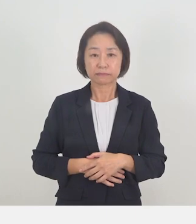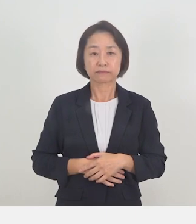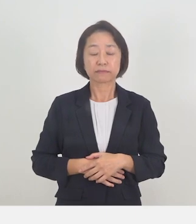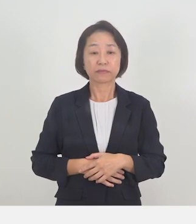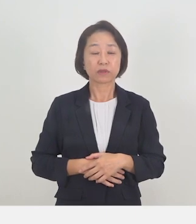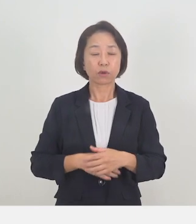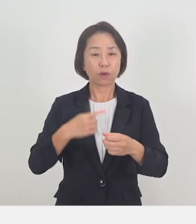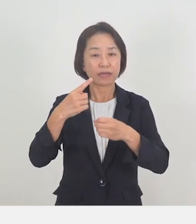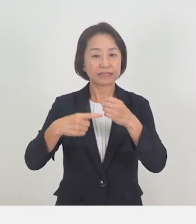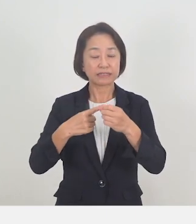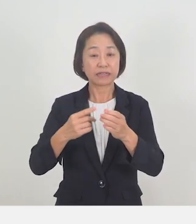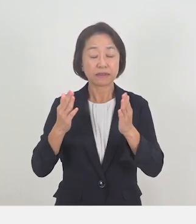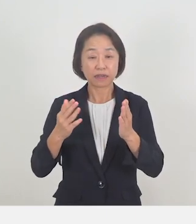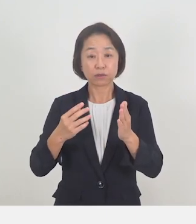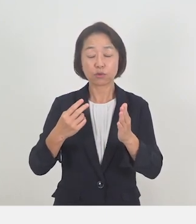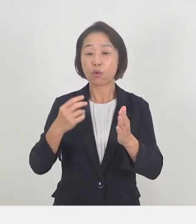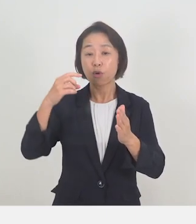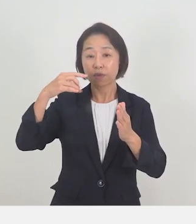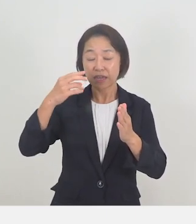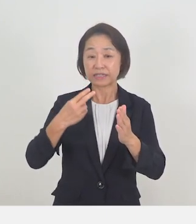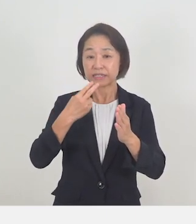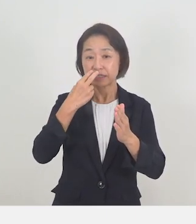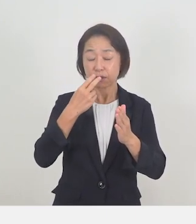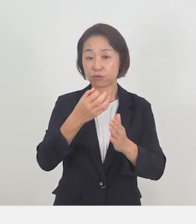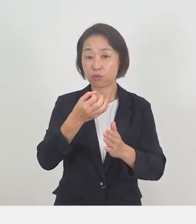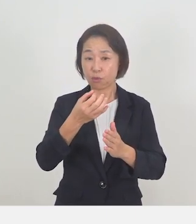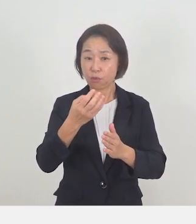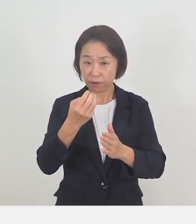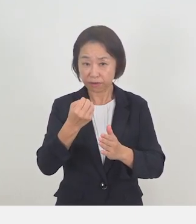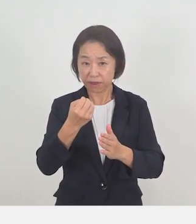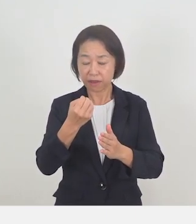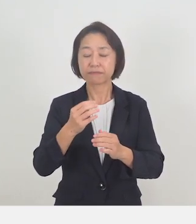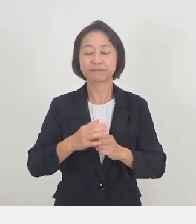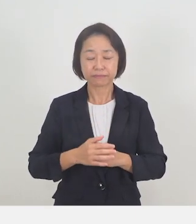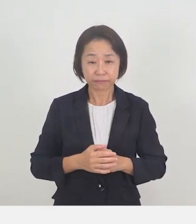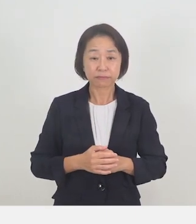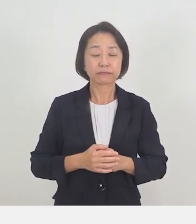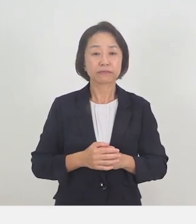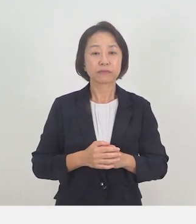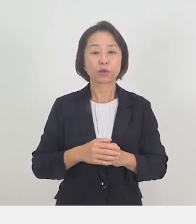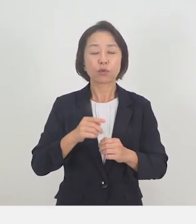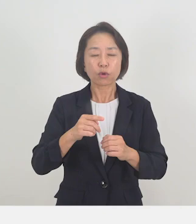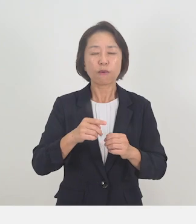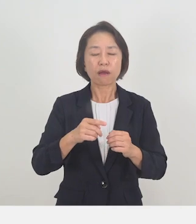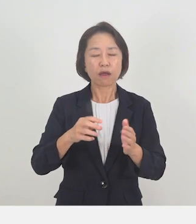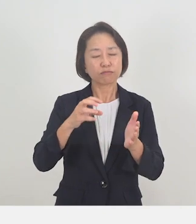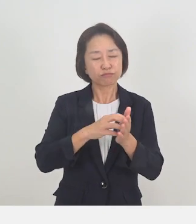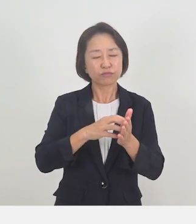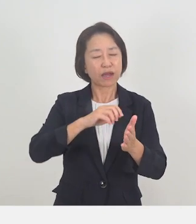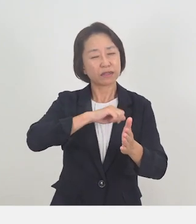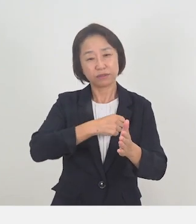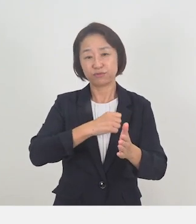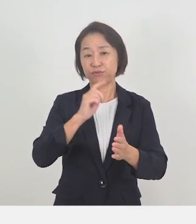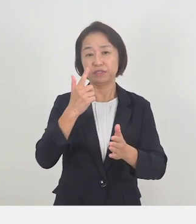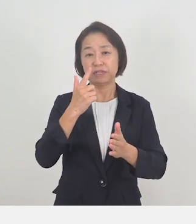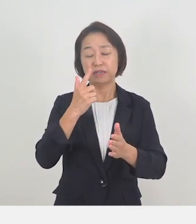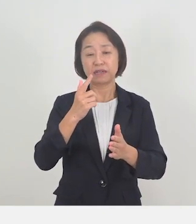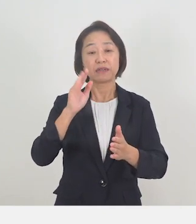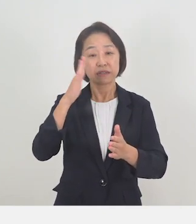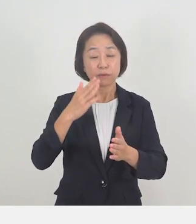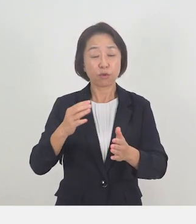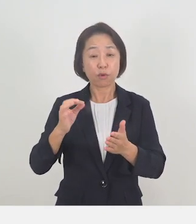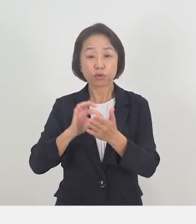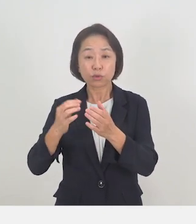目安光熱費ですこちらはラベルを表示する場合でも目安光熱費の表示は2位ですが消費者にとってみると1番